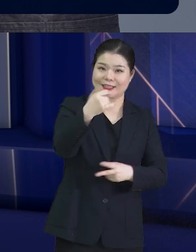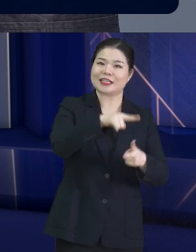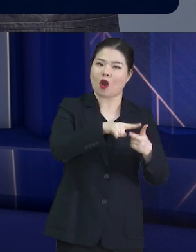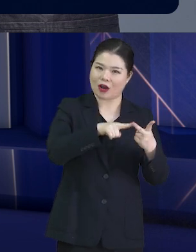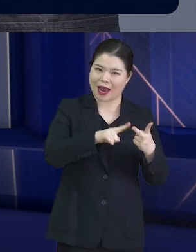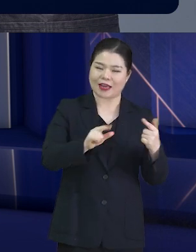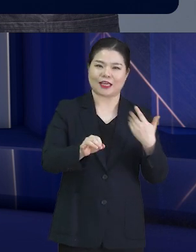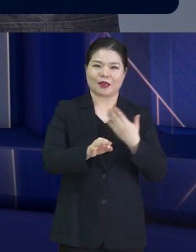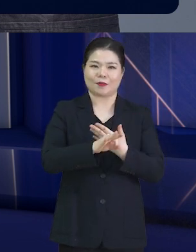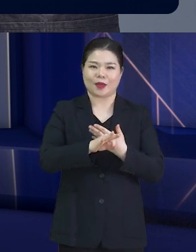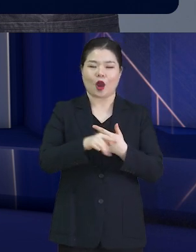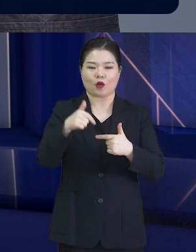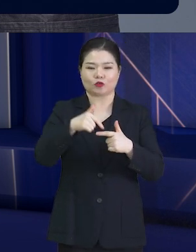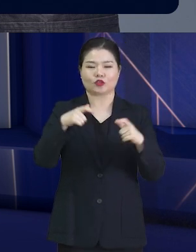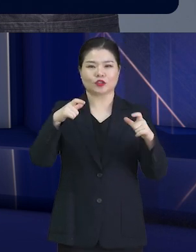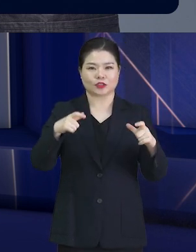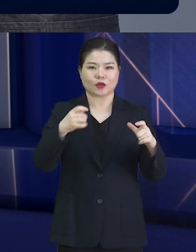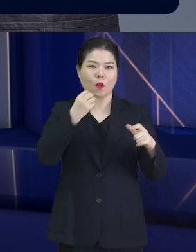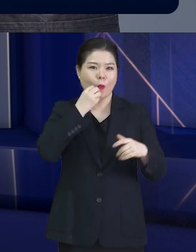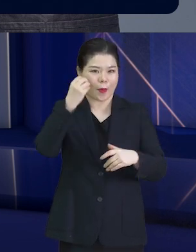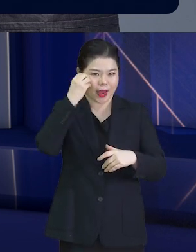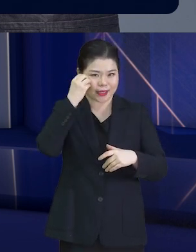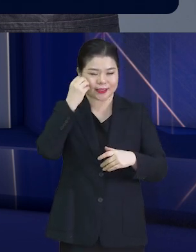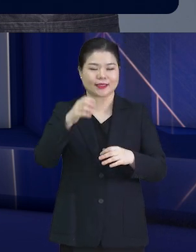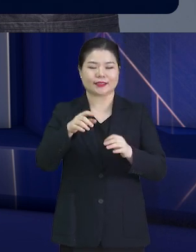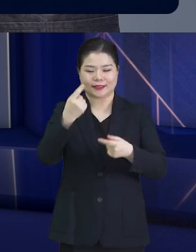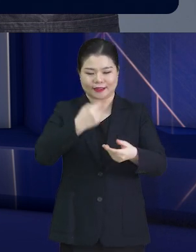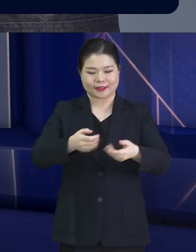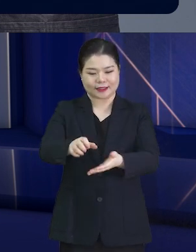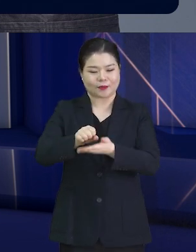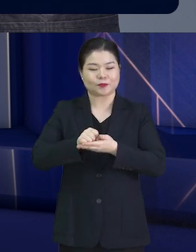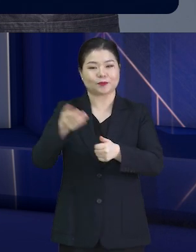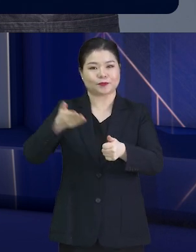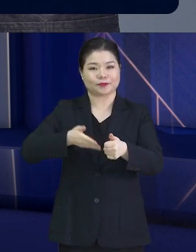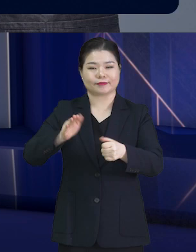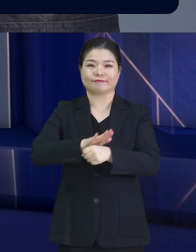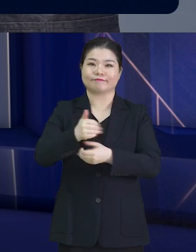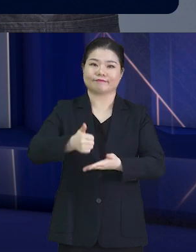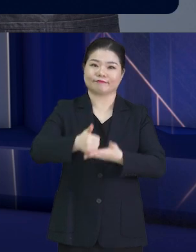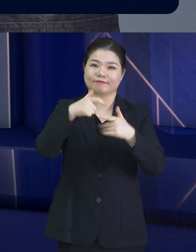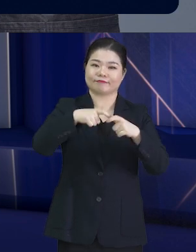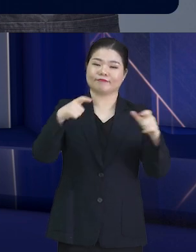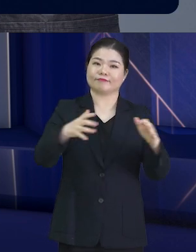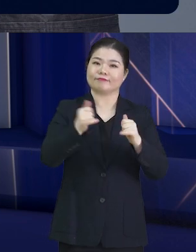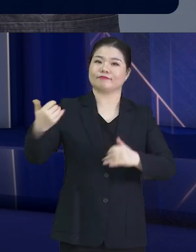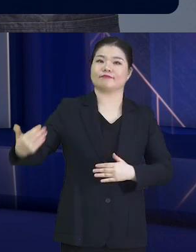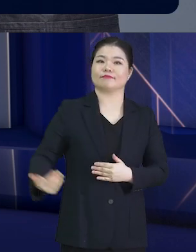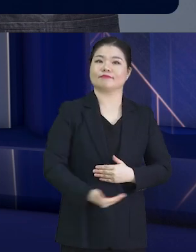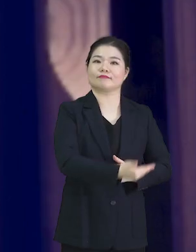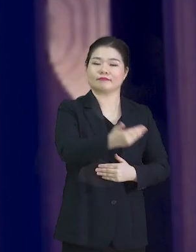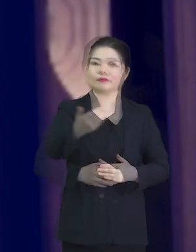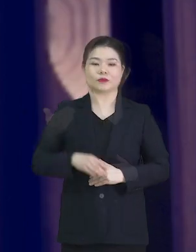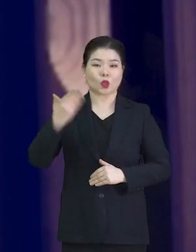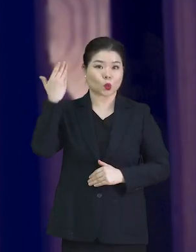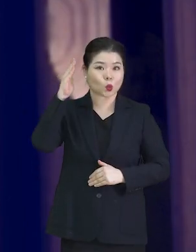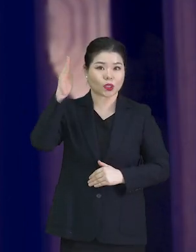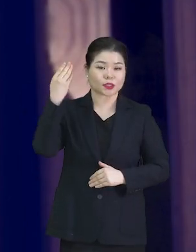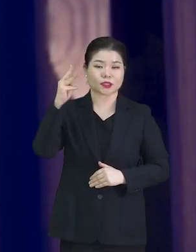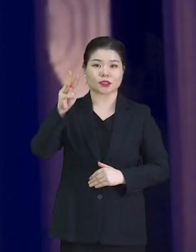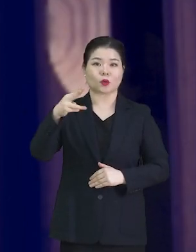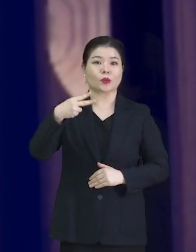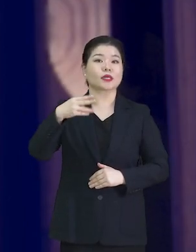문의하시거나 구청 홈페이지를 참고해 주시기 바랍니다. 사랑하고 존경하는 강남구민 여러분,